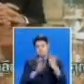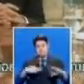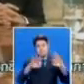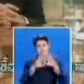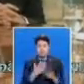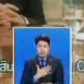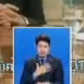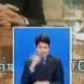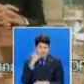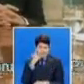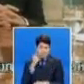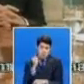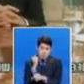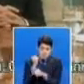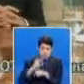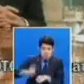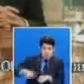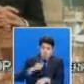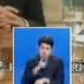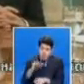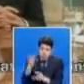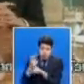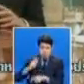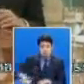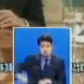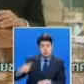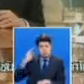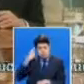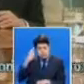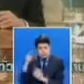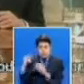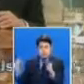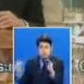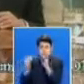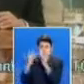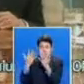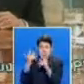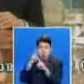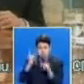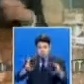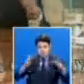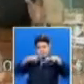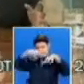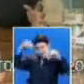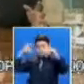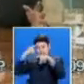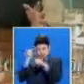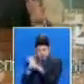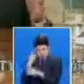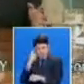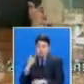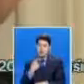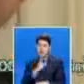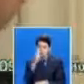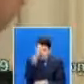ไม่ได้คัดค้านว่ากัมพูชาเนี่ยจะอ้างสิทธิ์ในตัวประสาทเพราะเราบอกว่าเราเคารพคำ